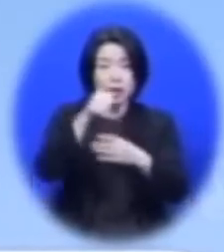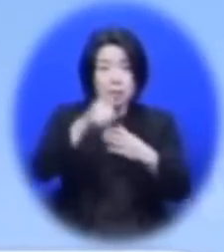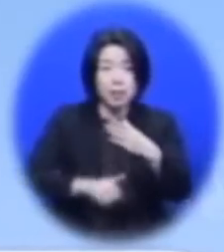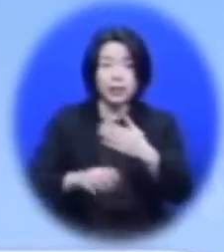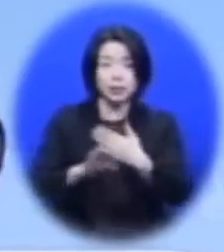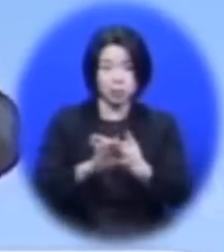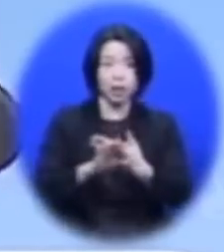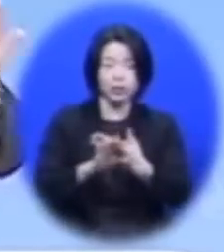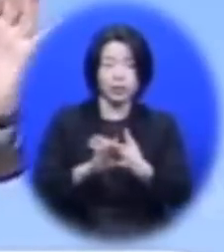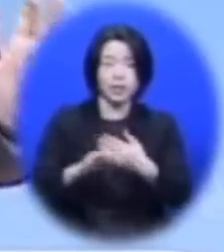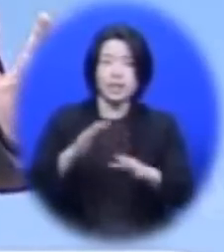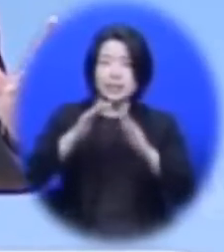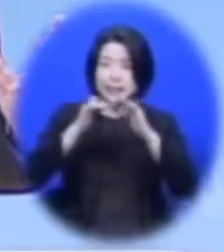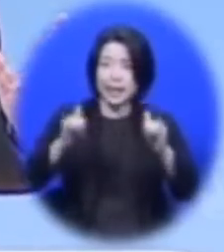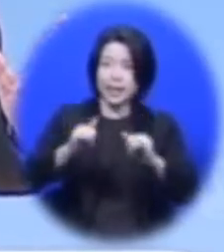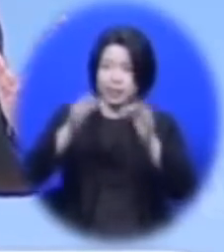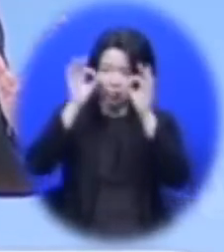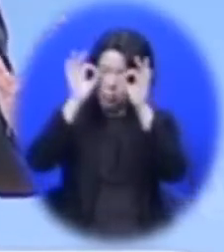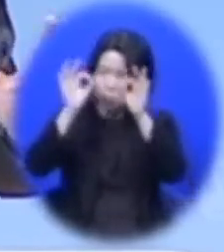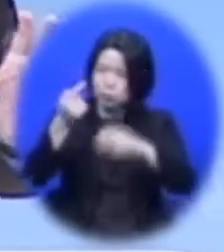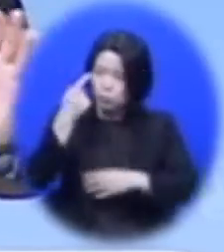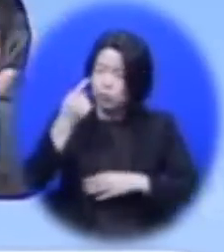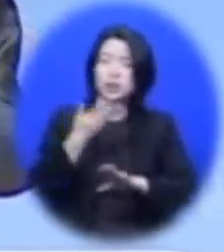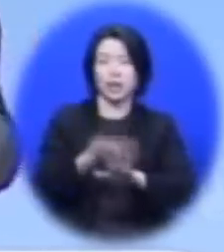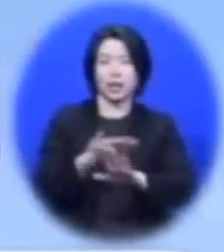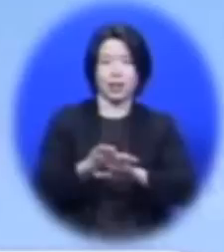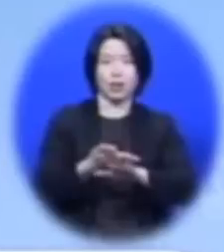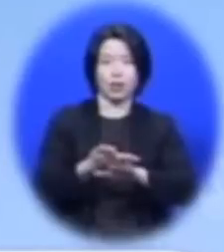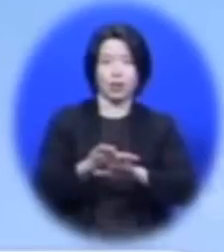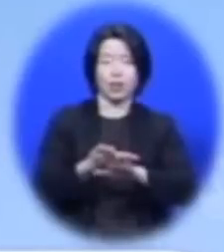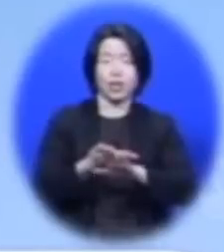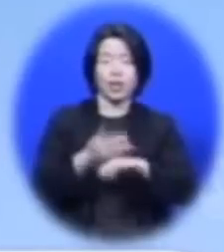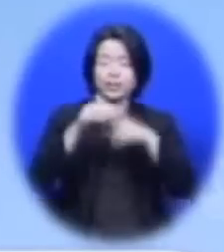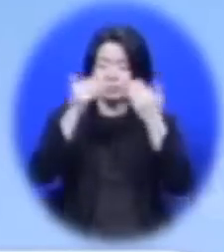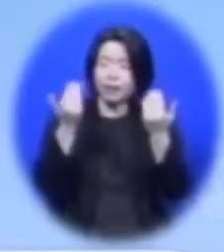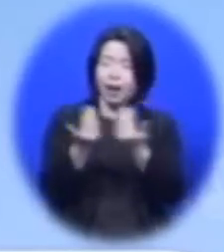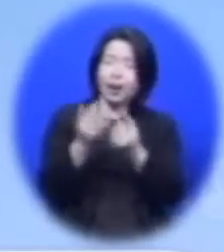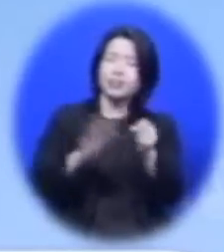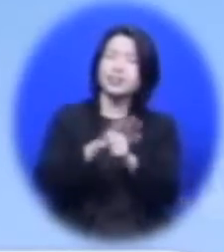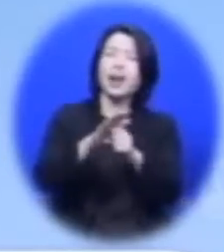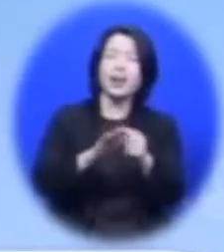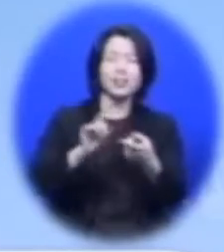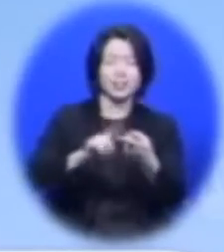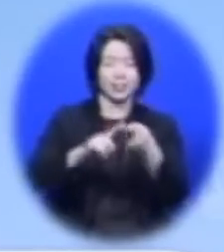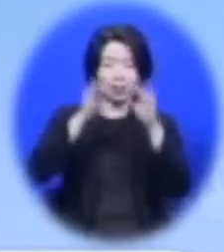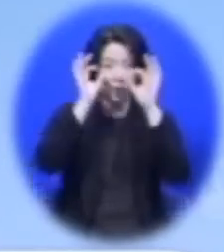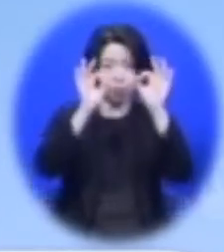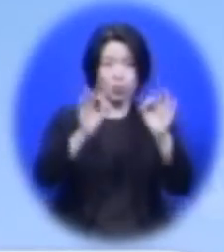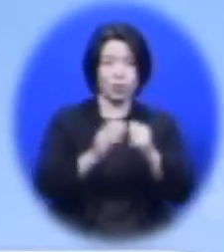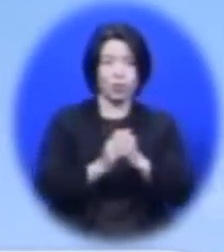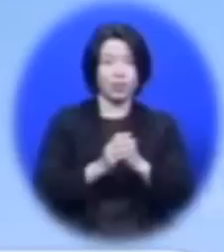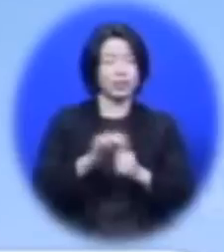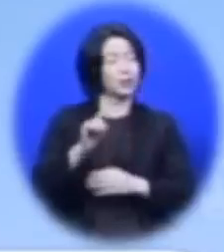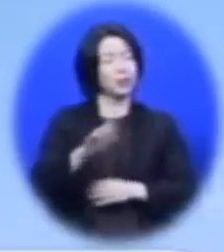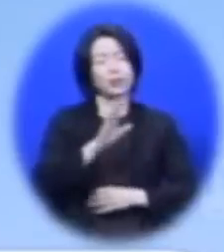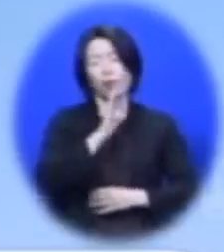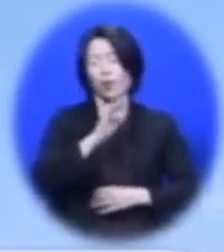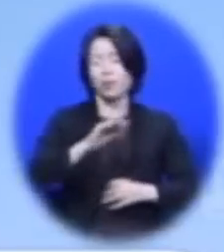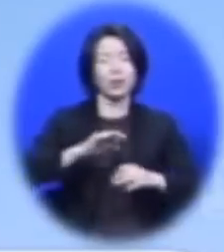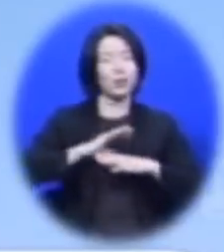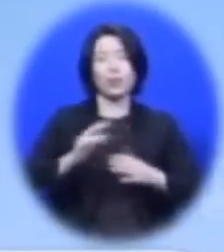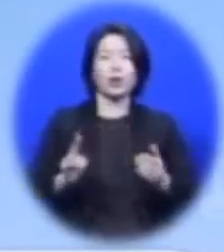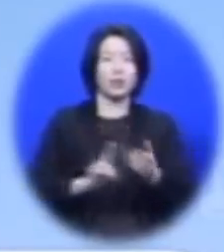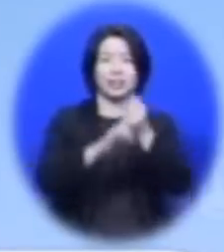나면 사람 보는 눈이 달라집니다. 다 사랑스러워요. 이거 정말 놀라운